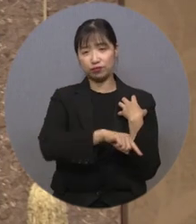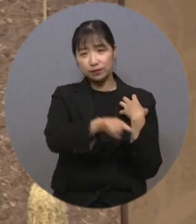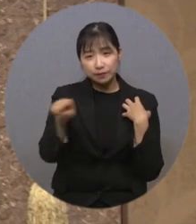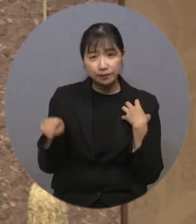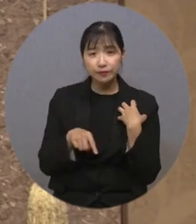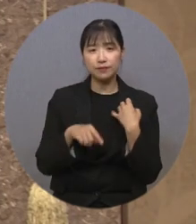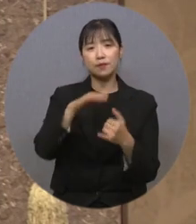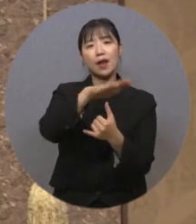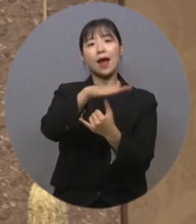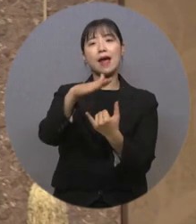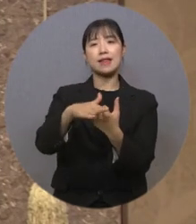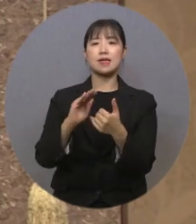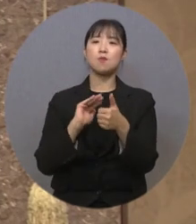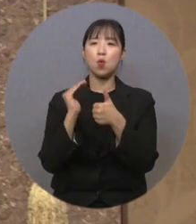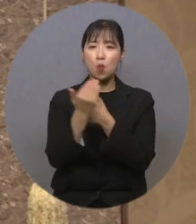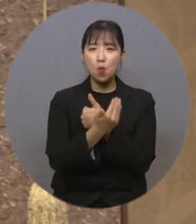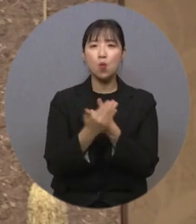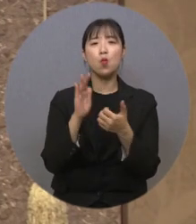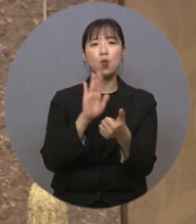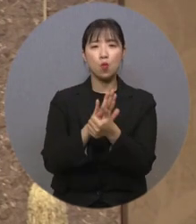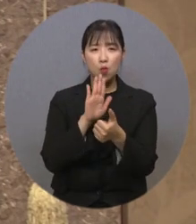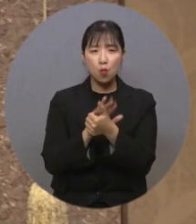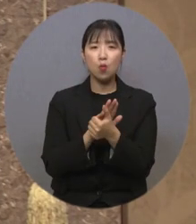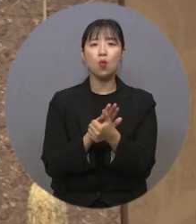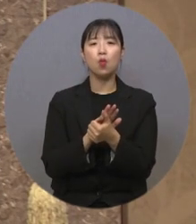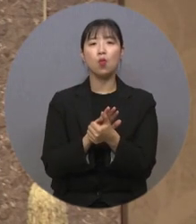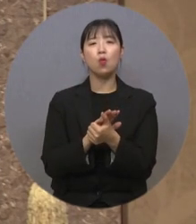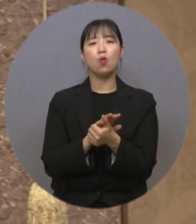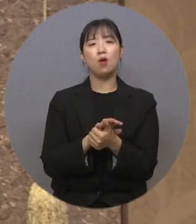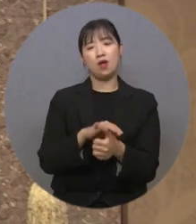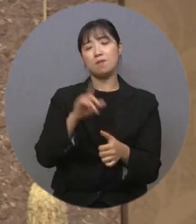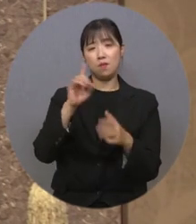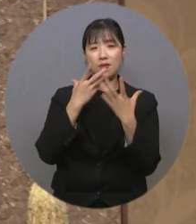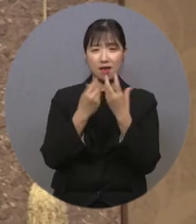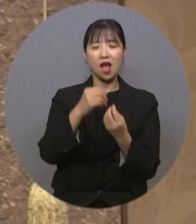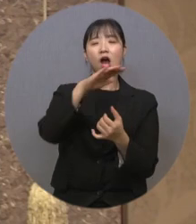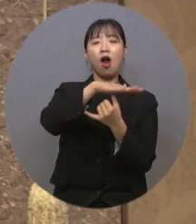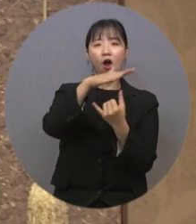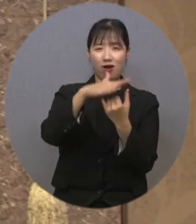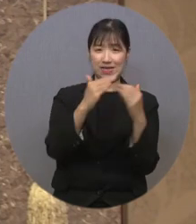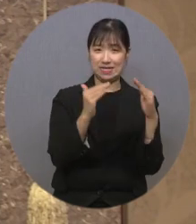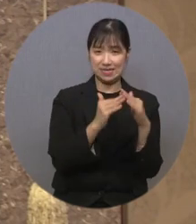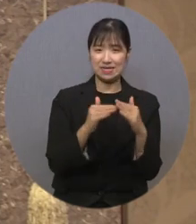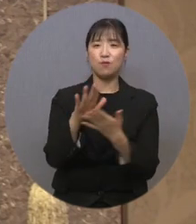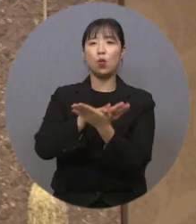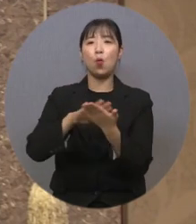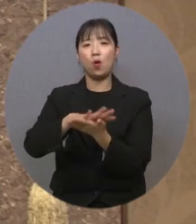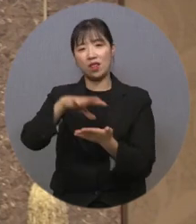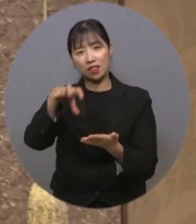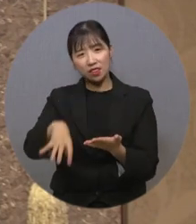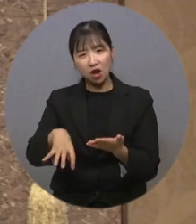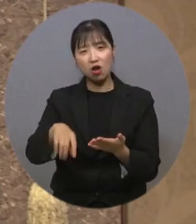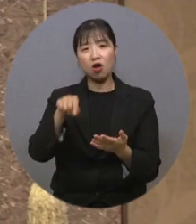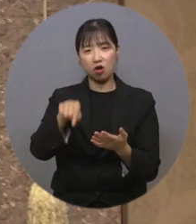기초단체에도 아이들을 보호해 줄 수 있는 일정한 뭐 어린이집이라든가 놀이터라든가 이런 시설에서는